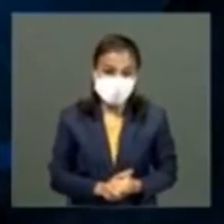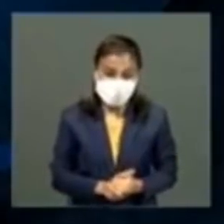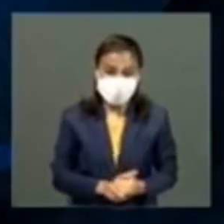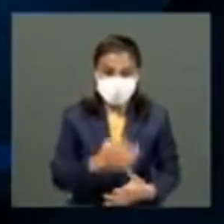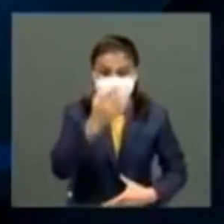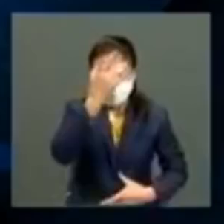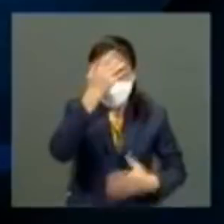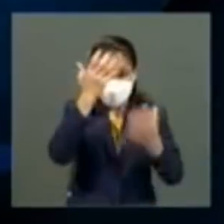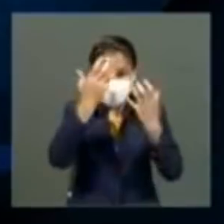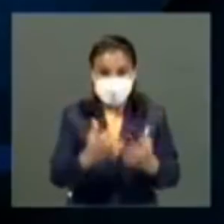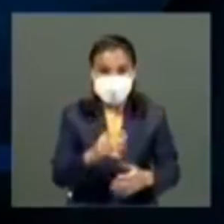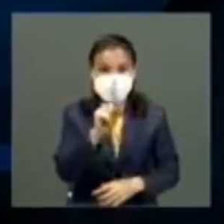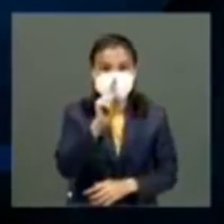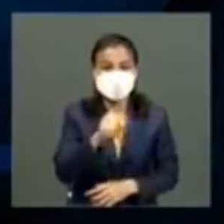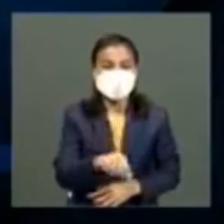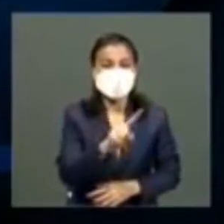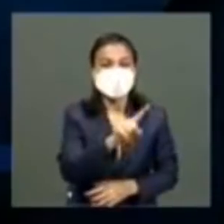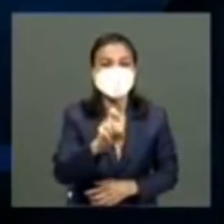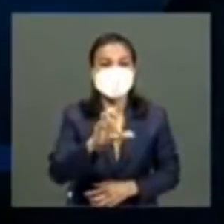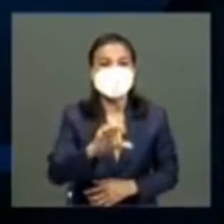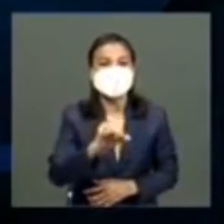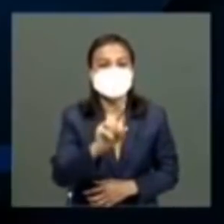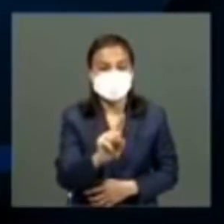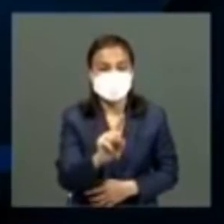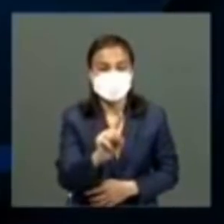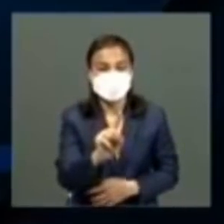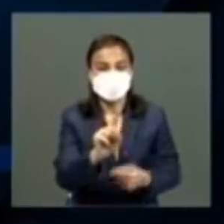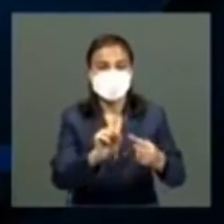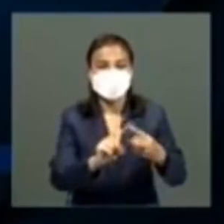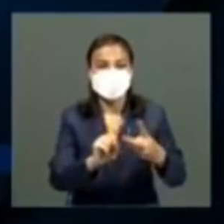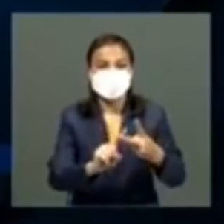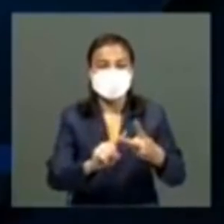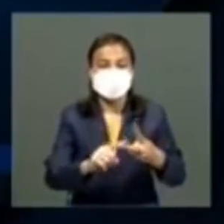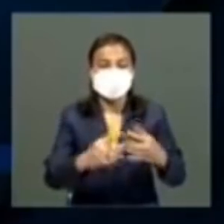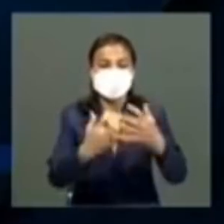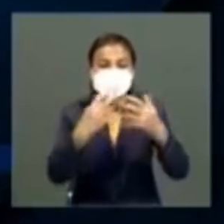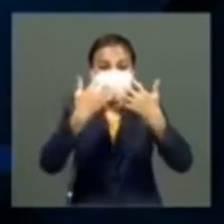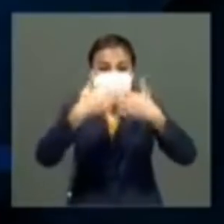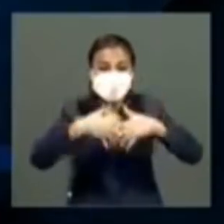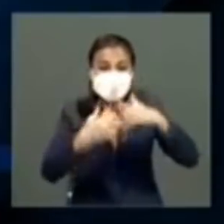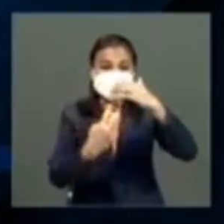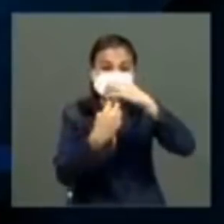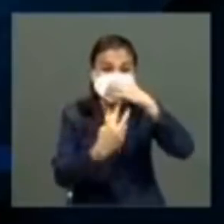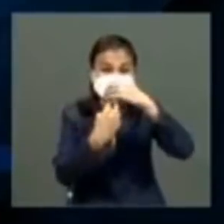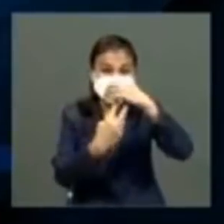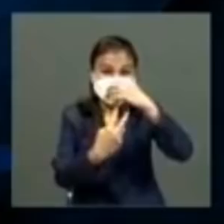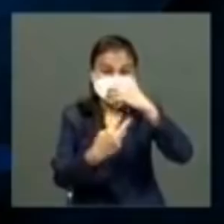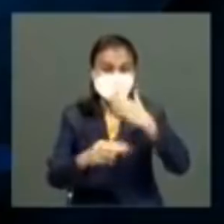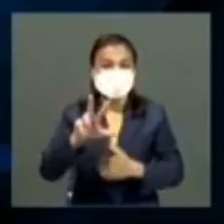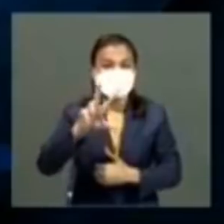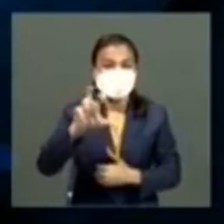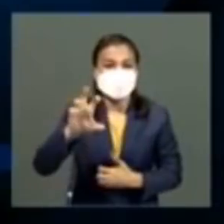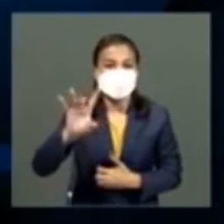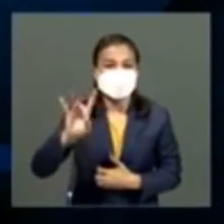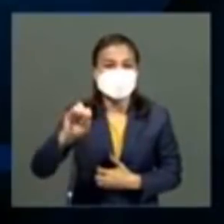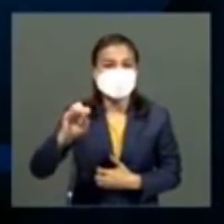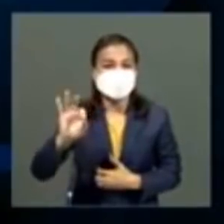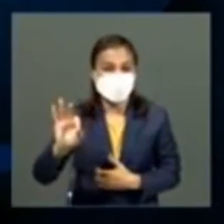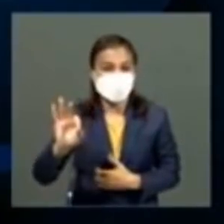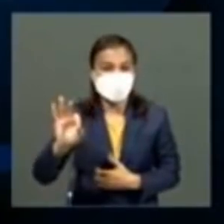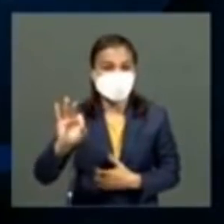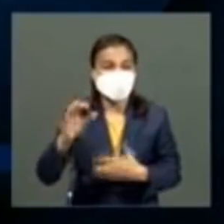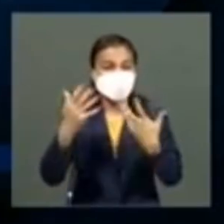หนัก1151รายค่ะใช้เครื่องช่วยหายใจ389รายนะคะแล้วก็